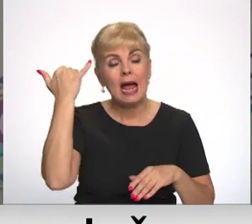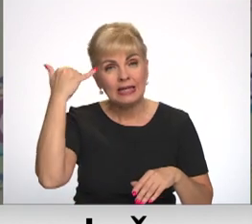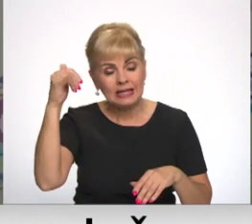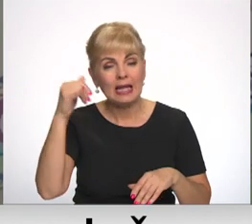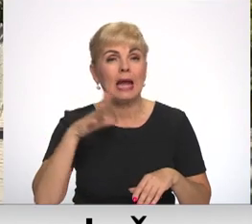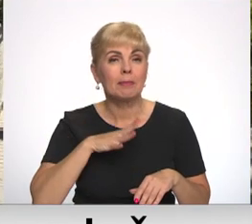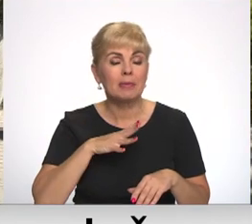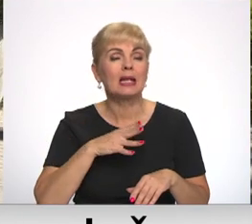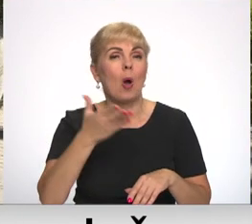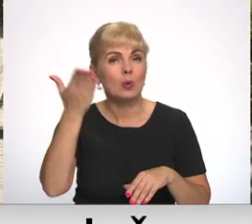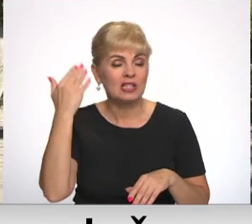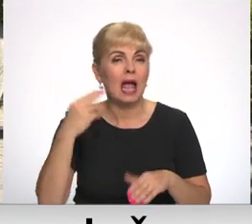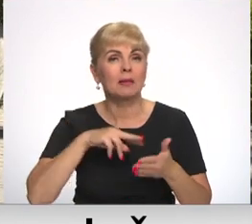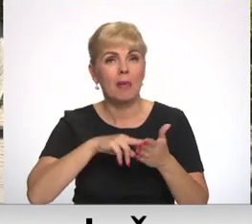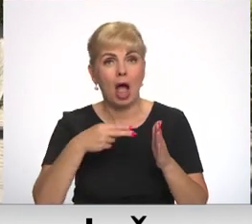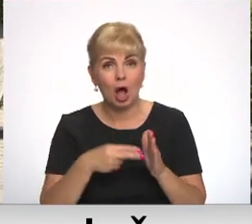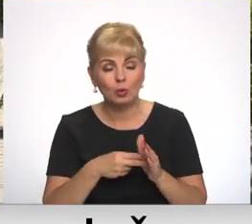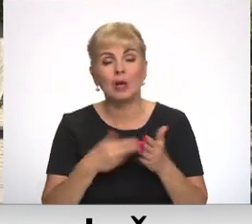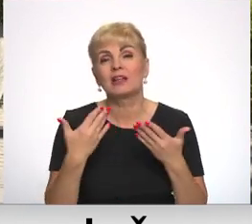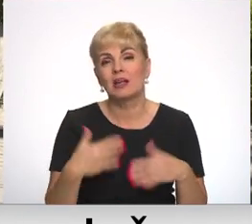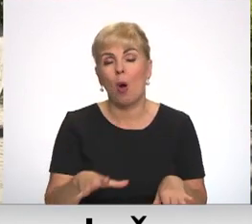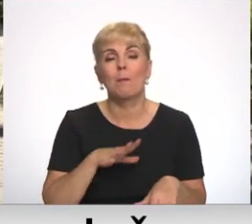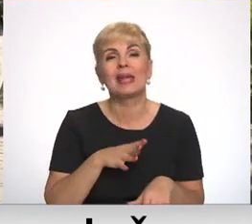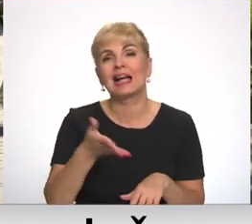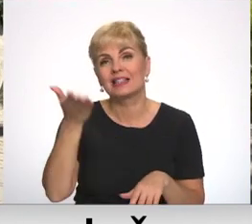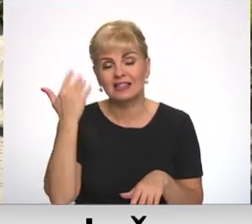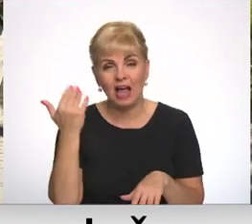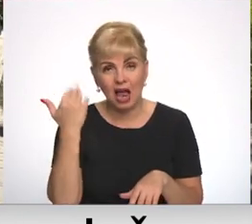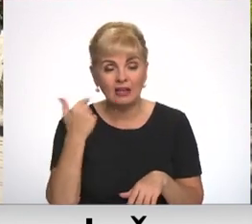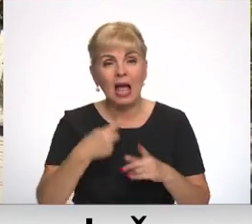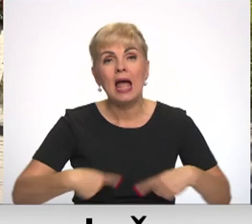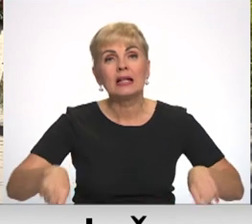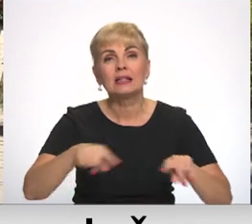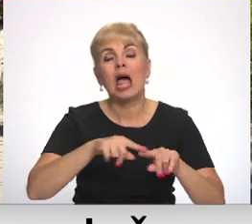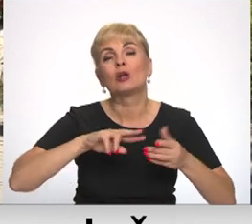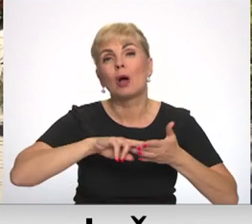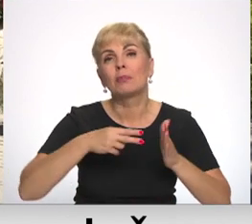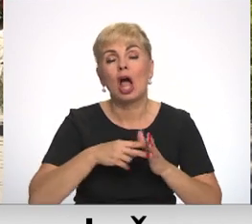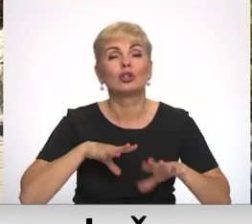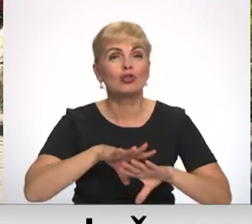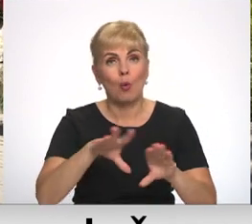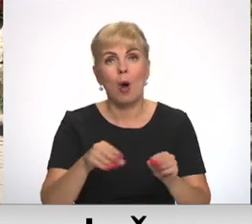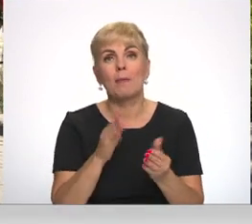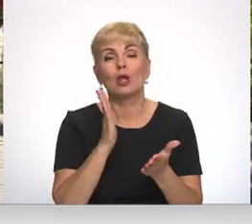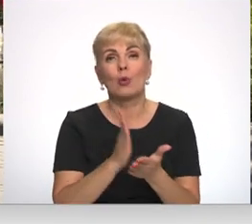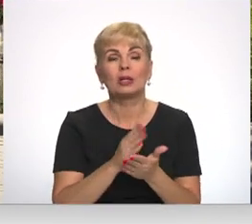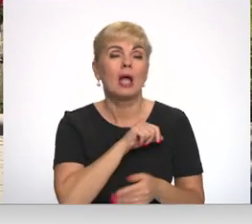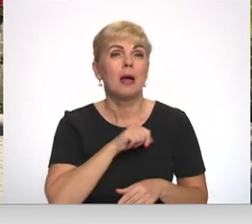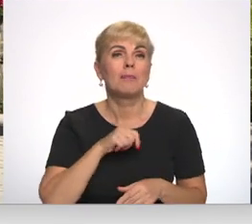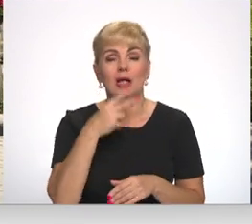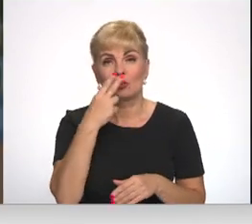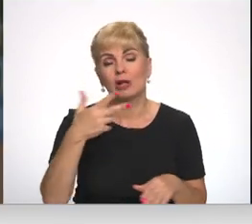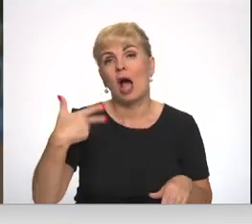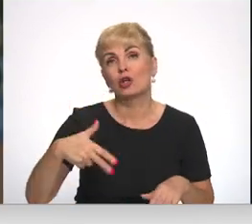jau senāk. Viņa ir bijusi jau senu, jo teritorijas plānošana kopēja ir notikusies, cik es esmu redzējis, arī